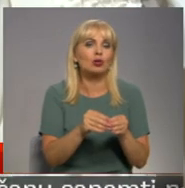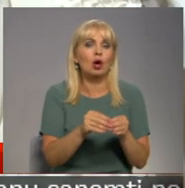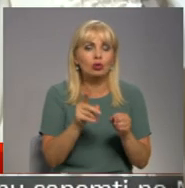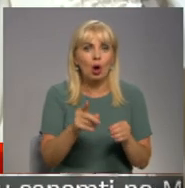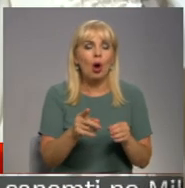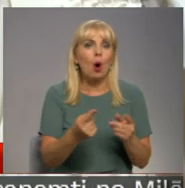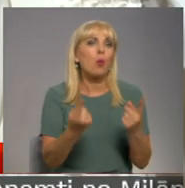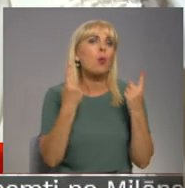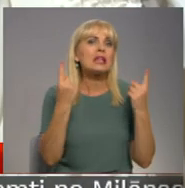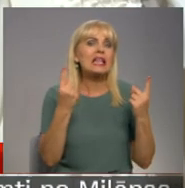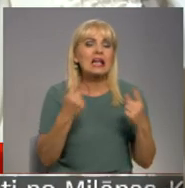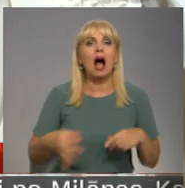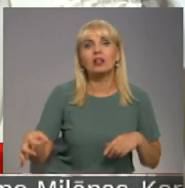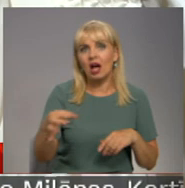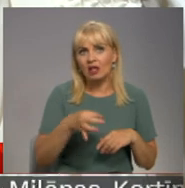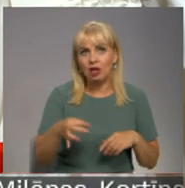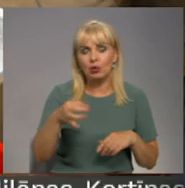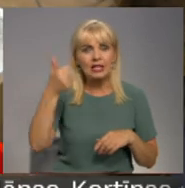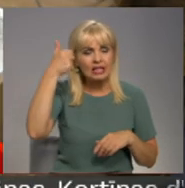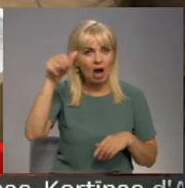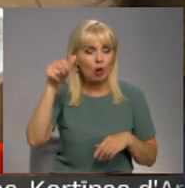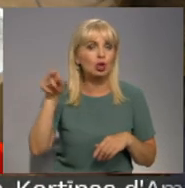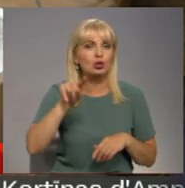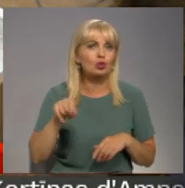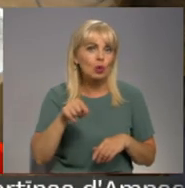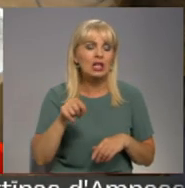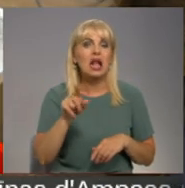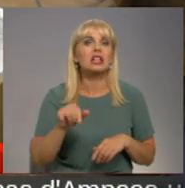reģioni – Setomā un Kihnu Igaunijā un Suiti un